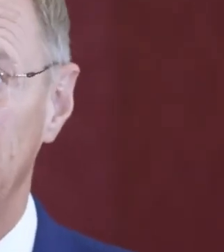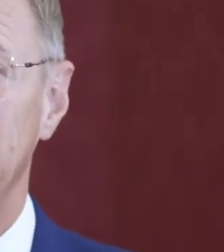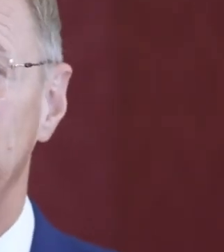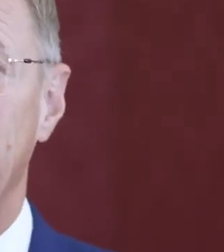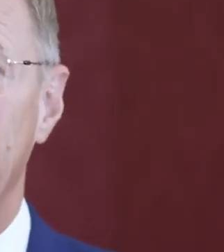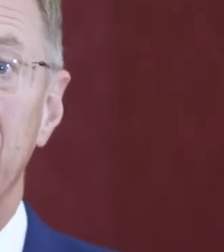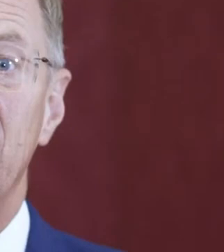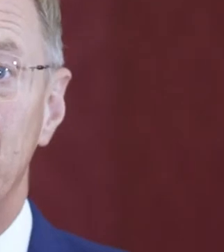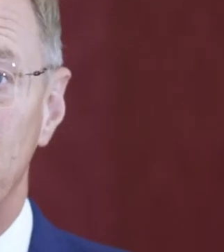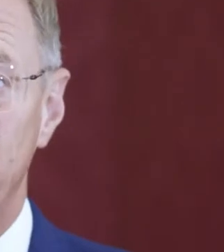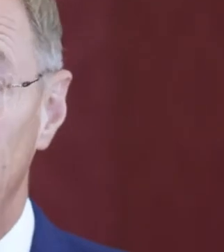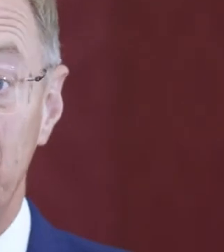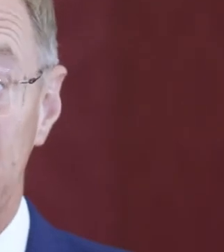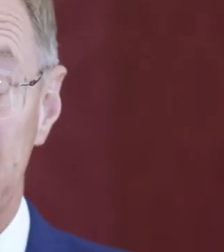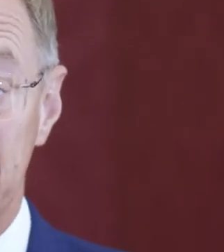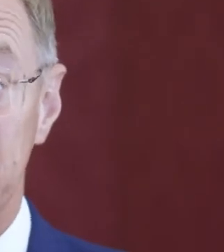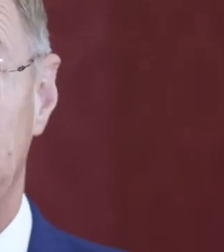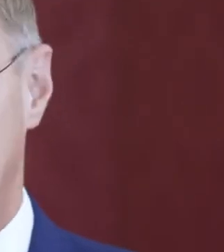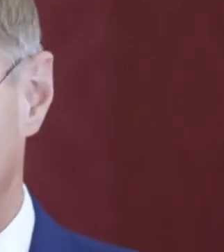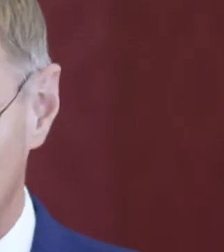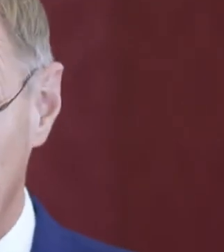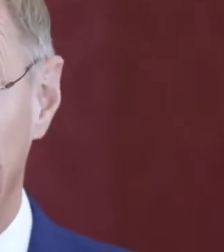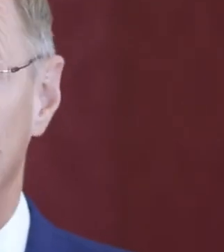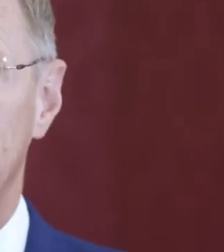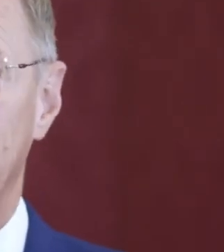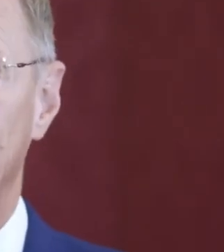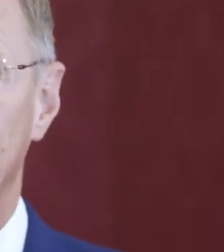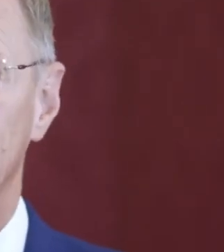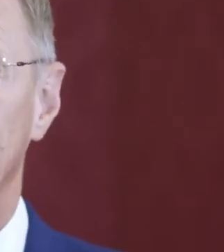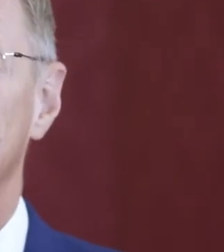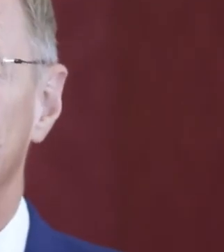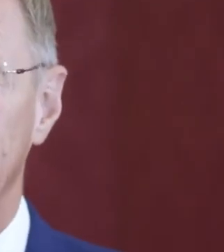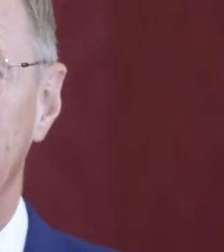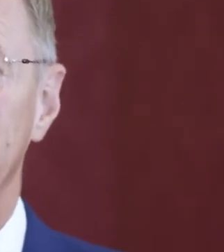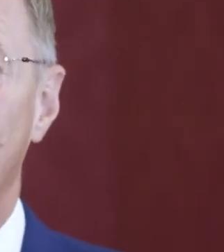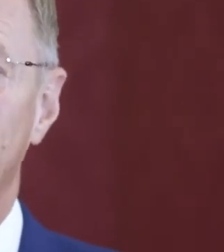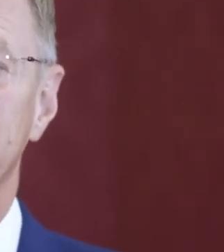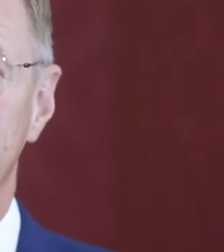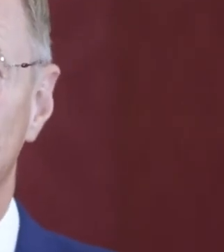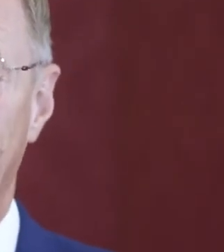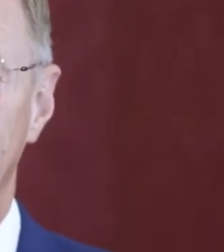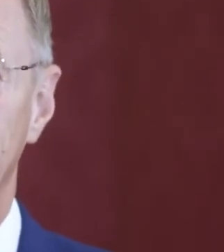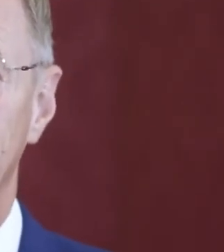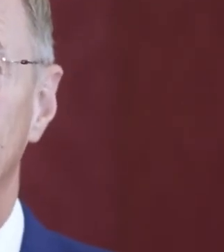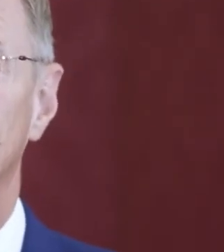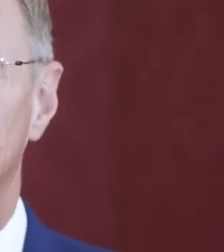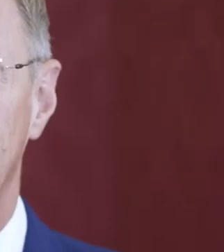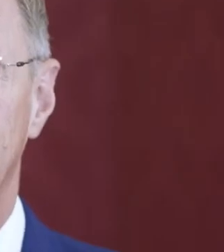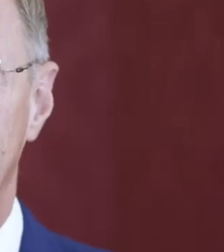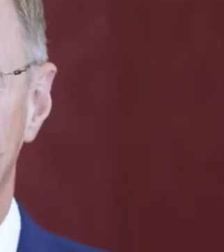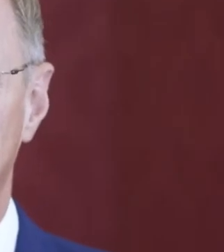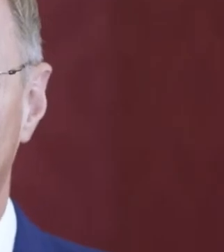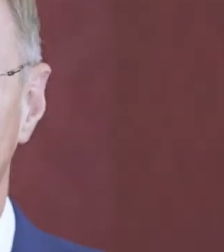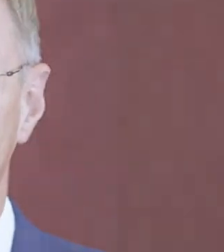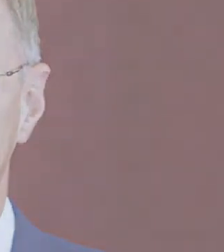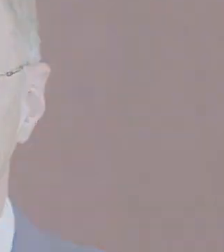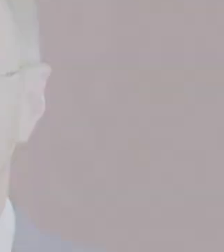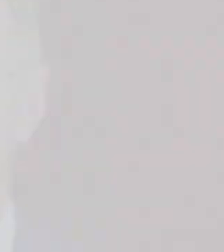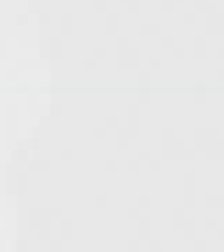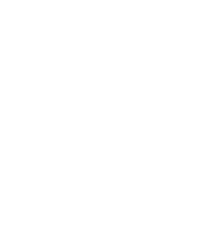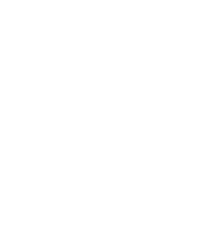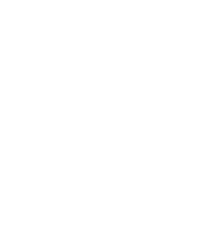ich gratuliere zugleich zum 50. zum Jubiläumsdialog, zu einem wirklich äußerst spannenden und wichtigen Thema.